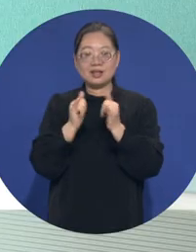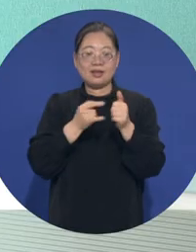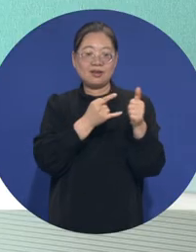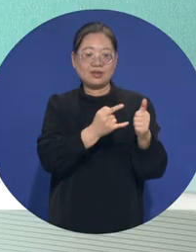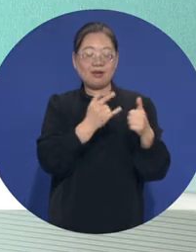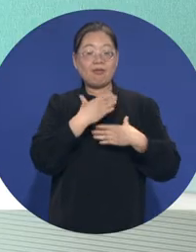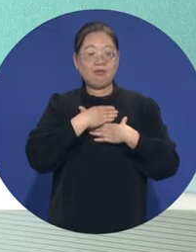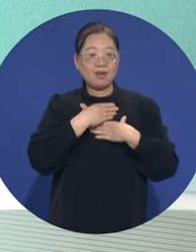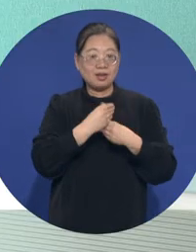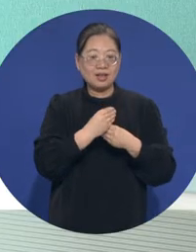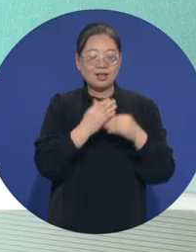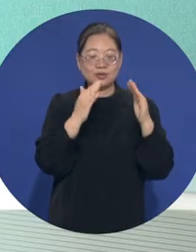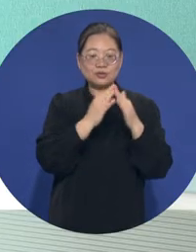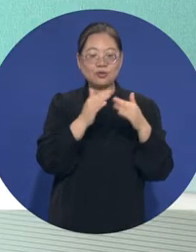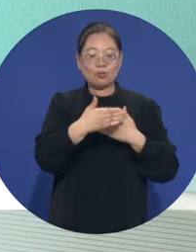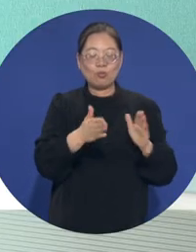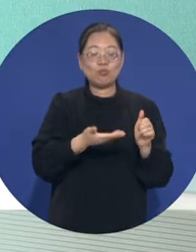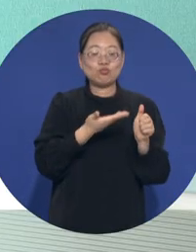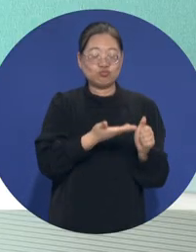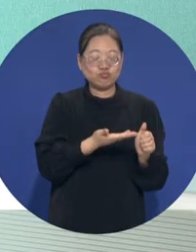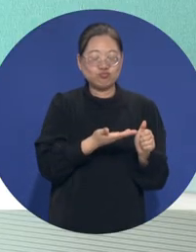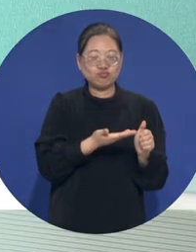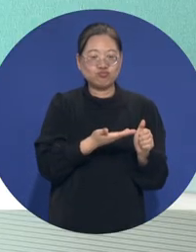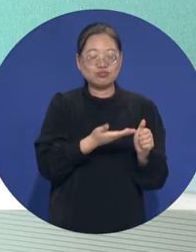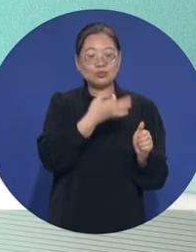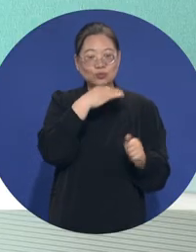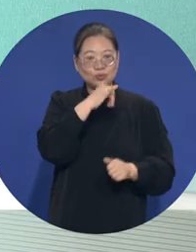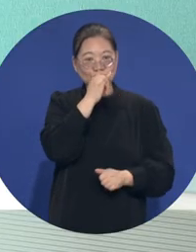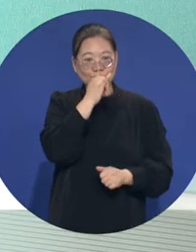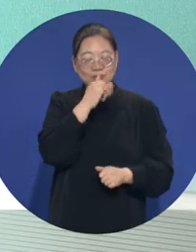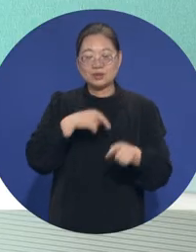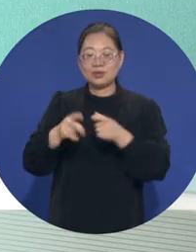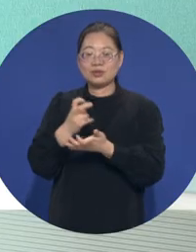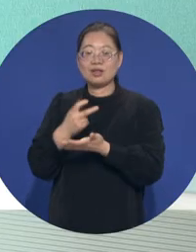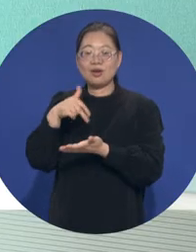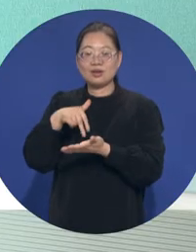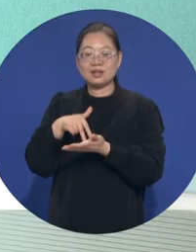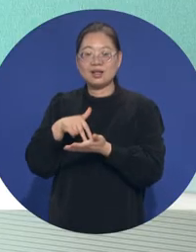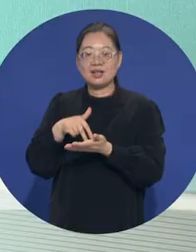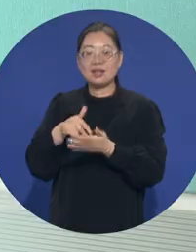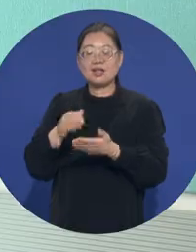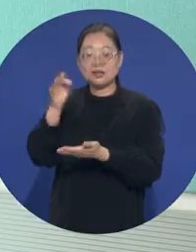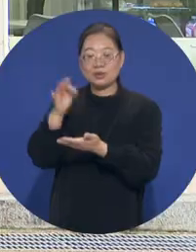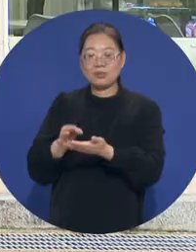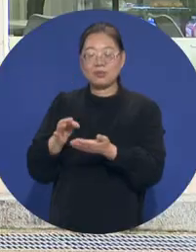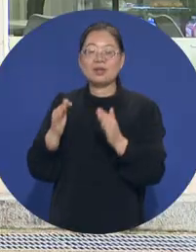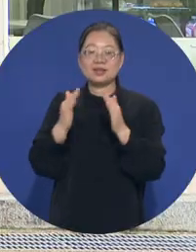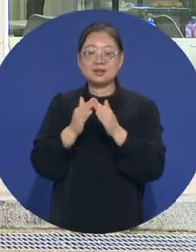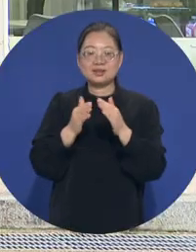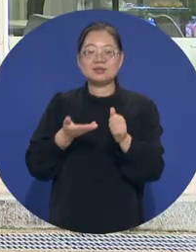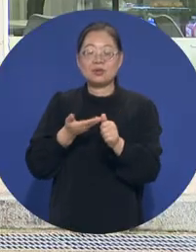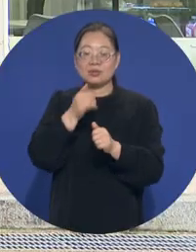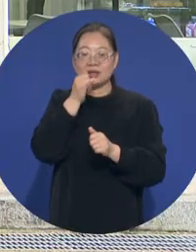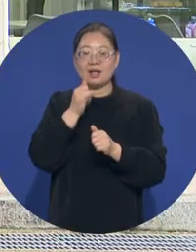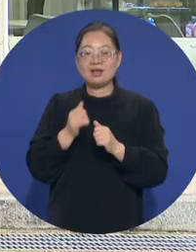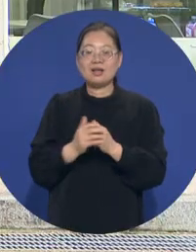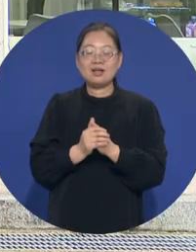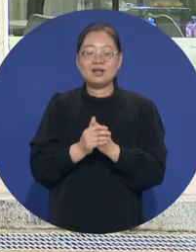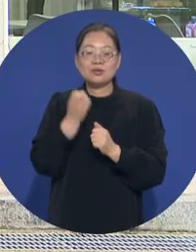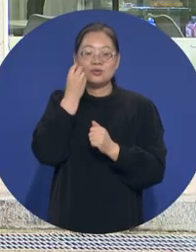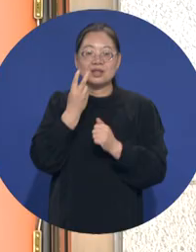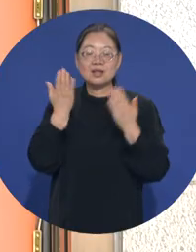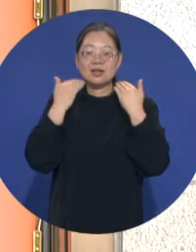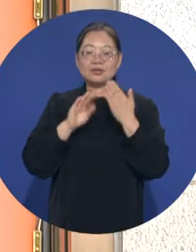청년들에게도 안전한 주거 공간을 제공하는 측면도 있지만 정책적으로는 저렴한 주거 공간을 제공하는. 시행 두 달이 지난